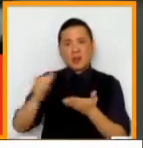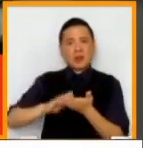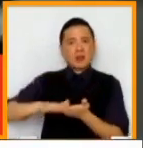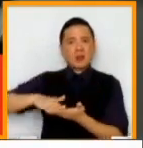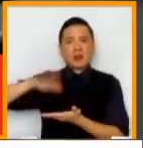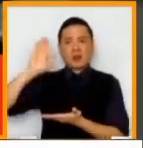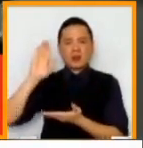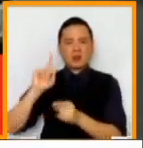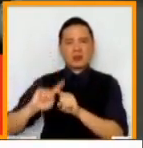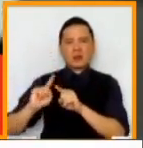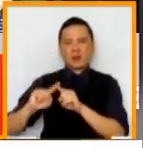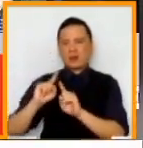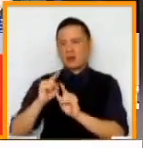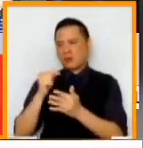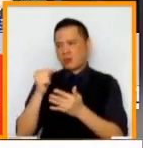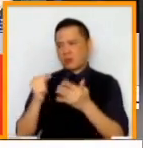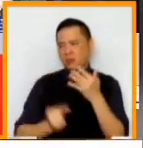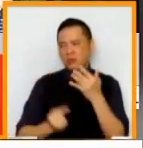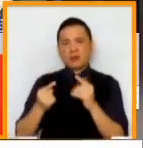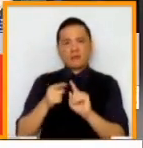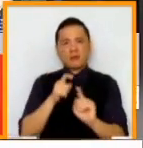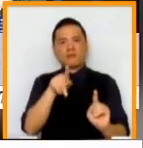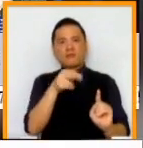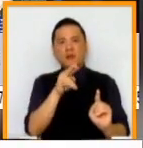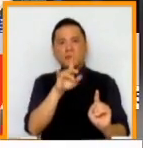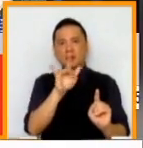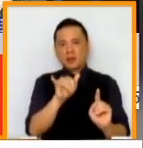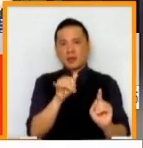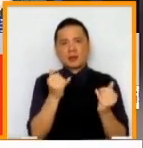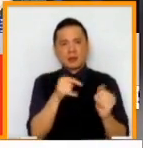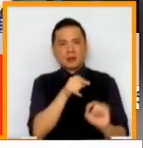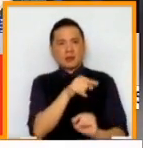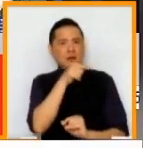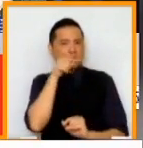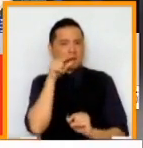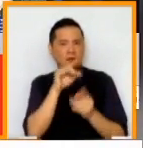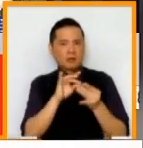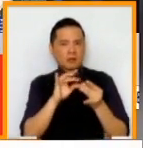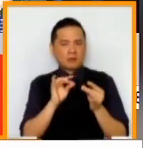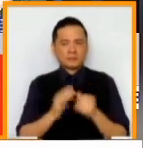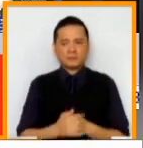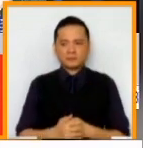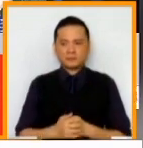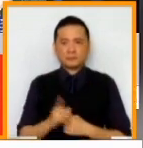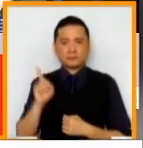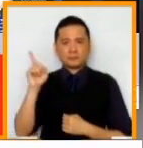Pharmaly Pharmaceutical Corporation. Akala natin nung umpisa, inefficiency lang, di ba?